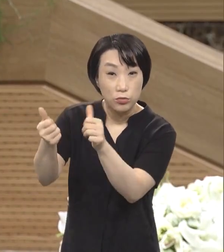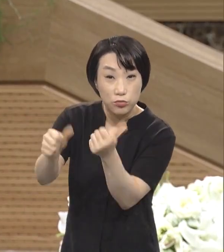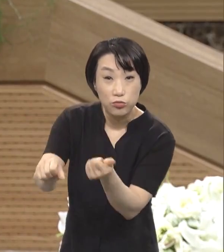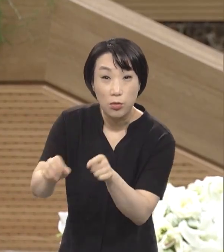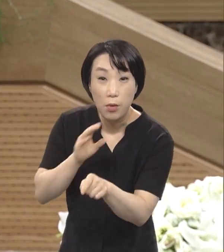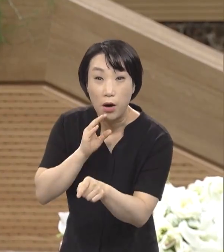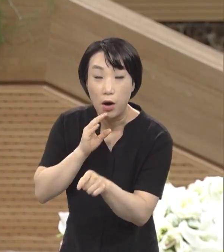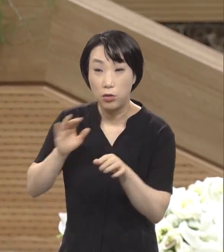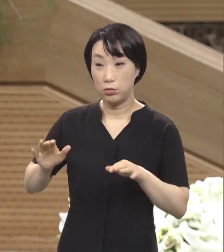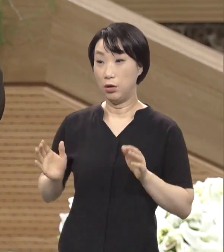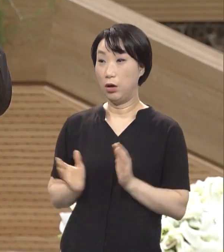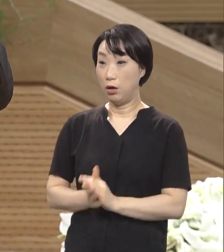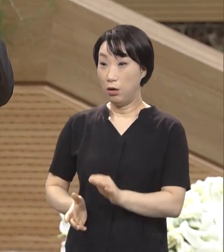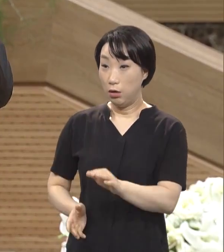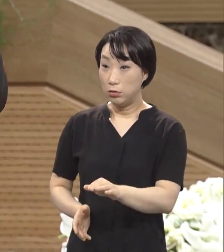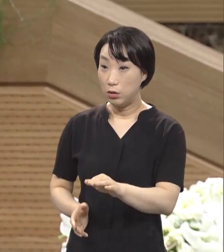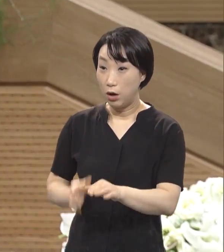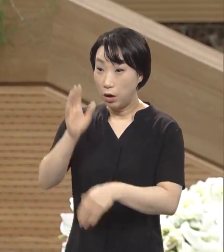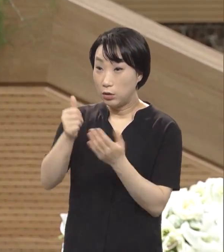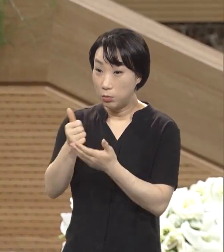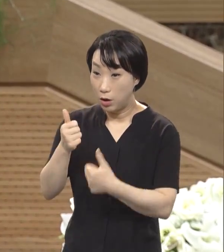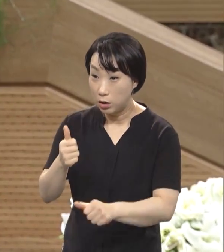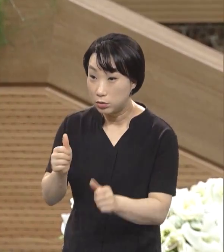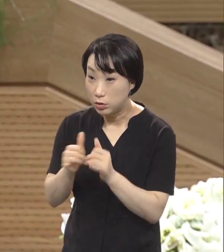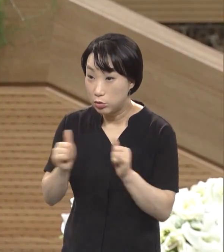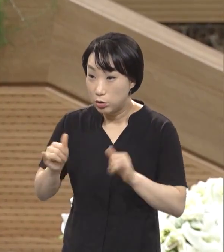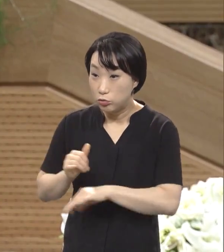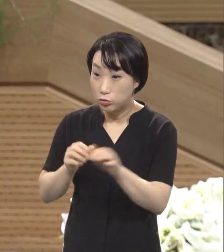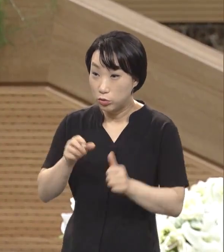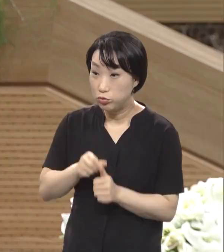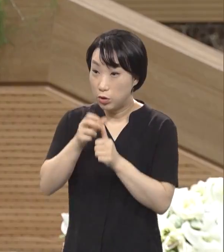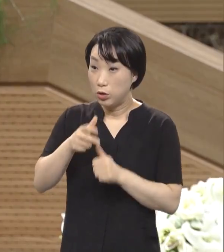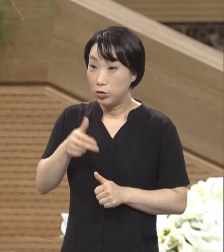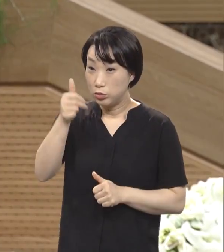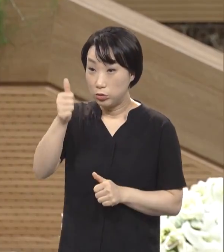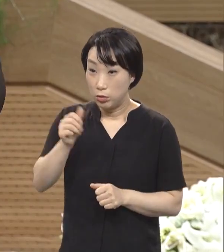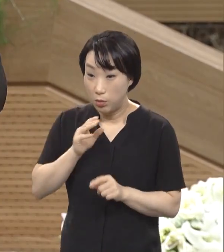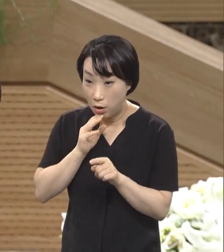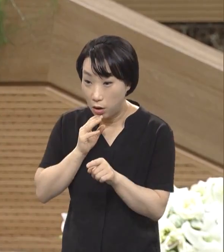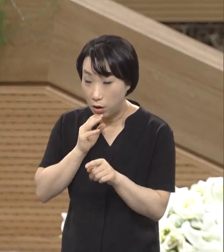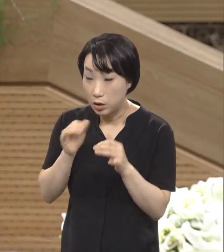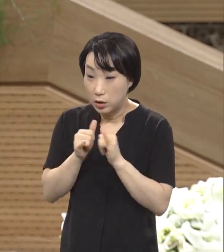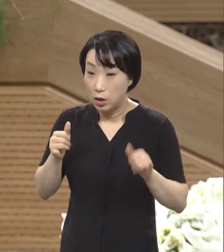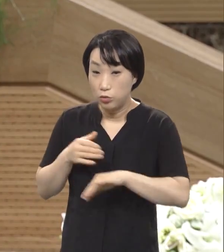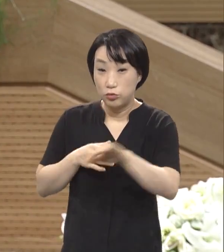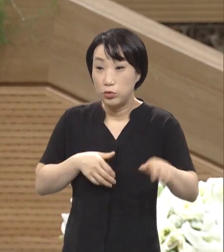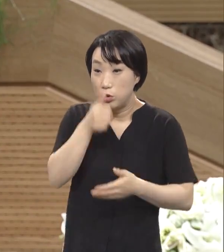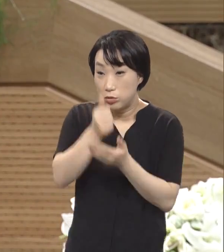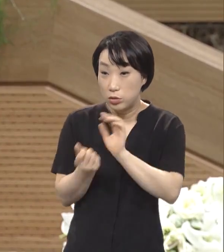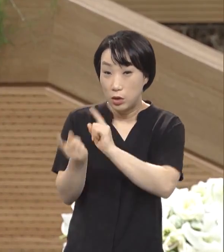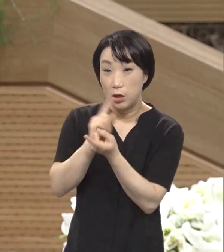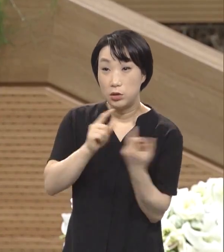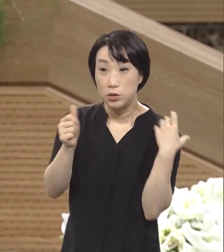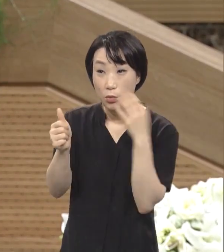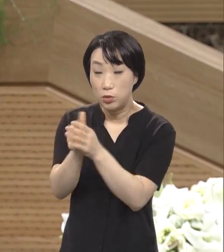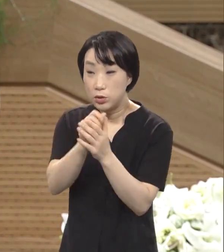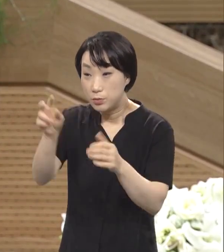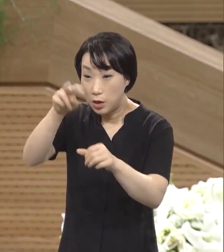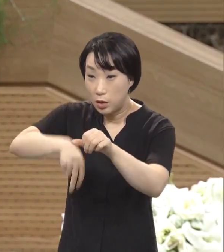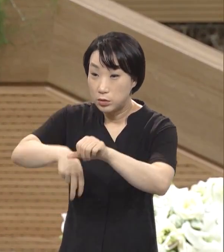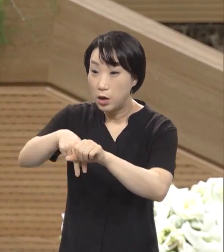하나님의 아들이요 인류의 구세주요 인류의 죄를 짊어지고